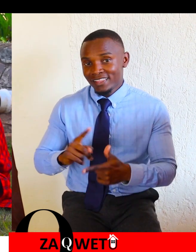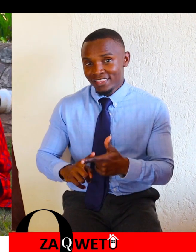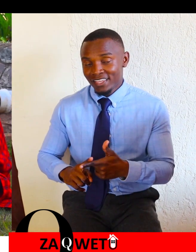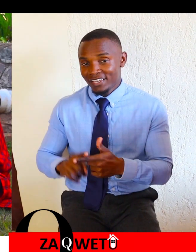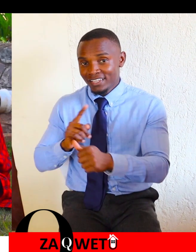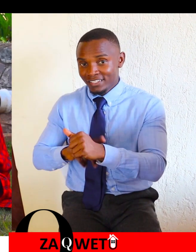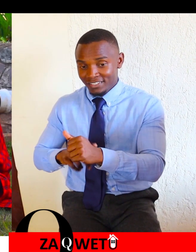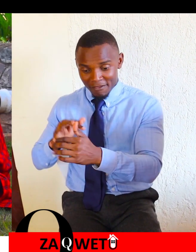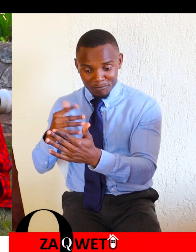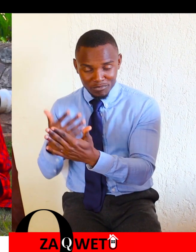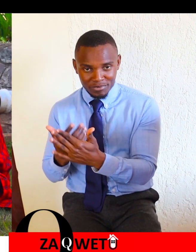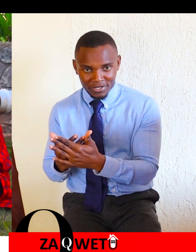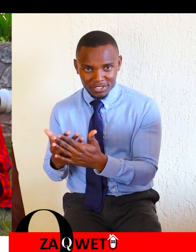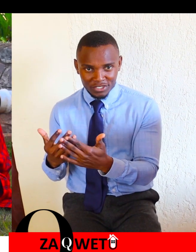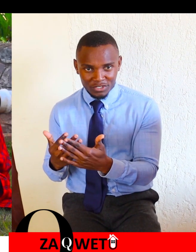Alafu